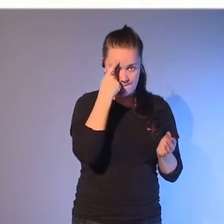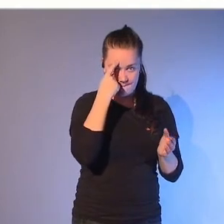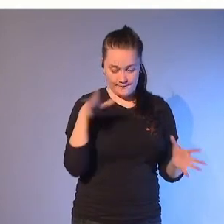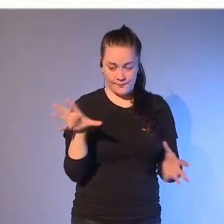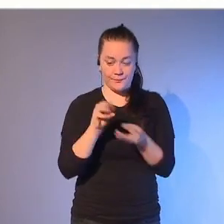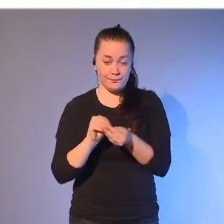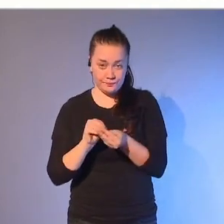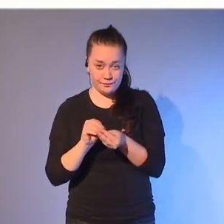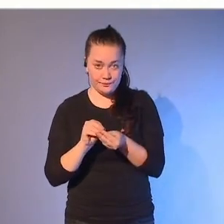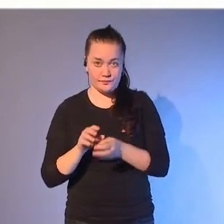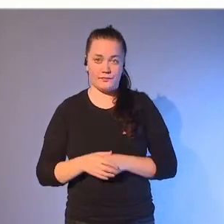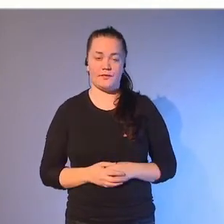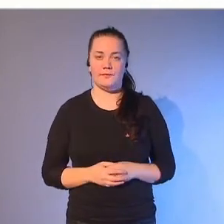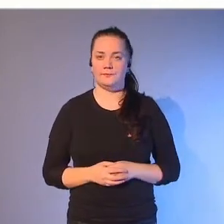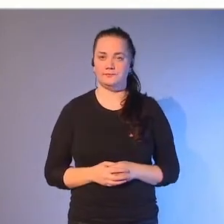I